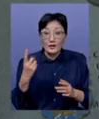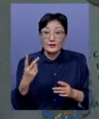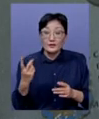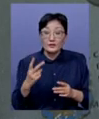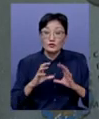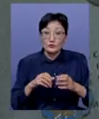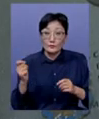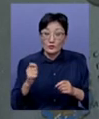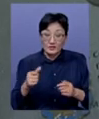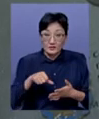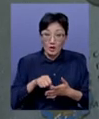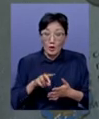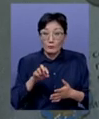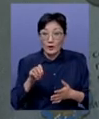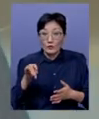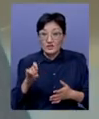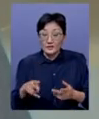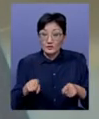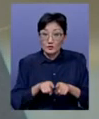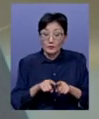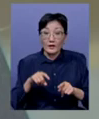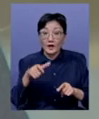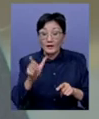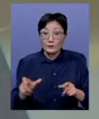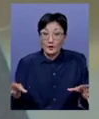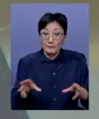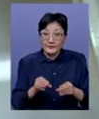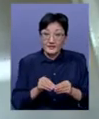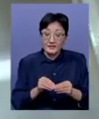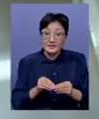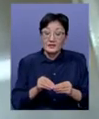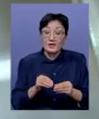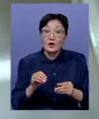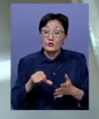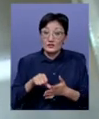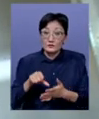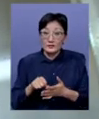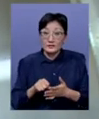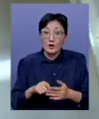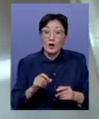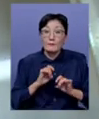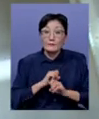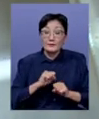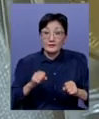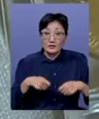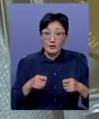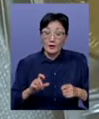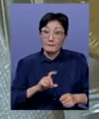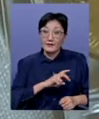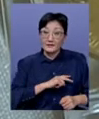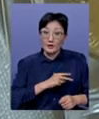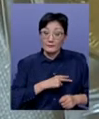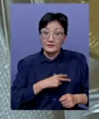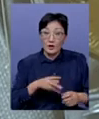дүниежүзілік соғысқа қатысып, Бауыржан Момышұлы секілді тұлғалармен бірге айғасқан. Мұражайда композитордың батырлық үшін берілген медальдары